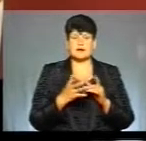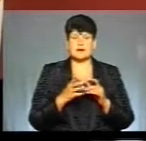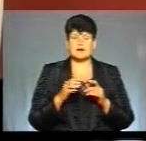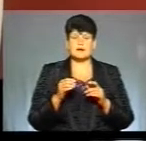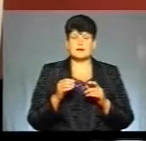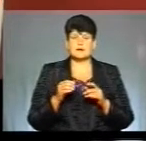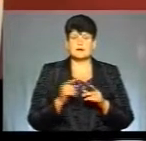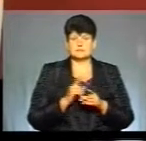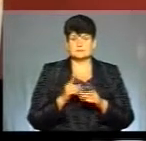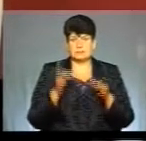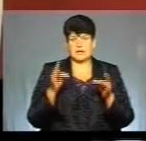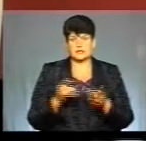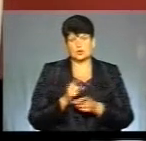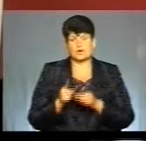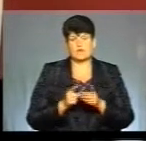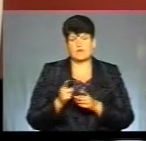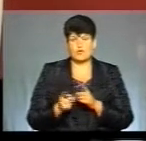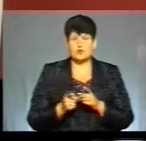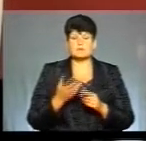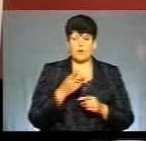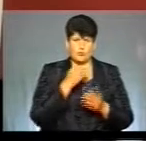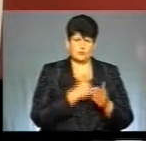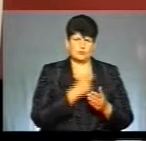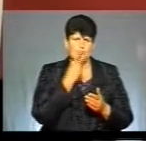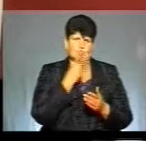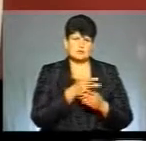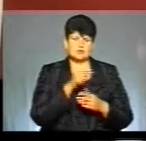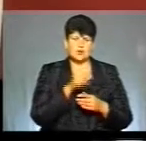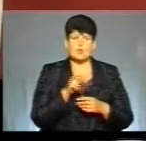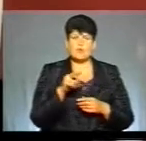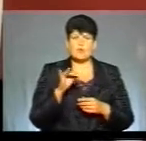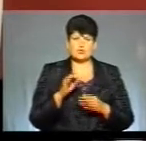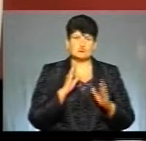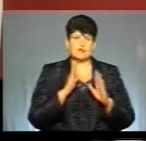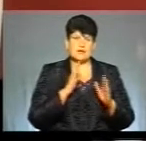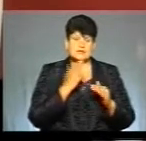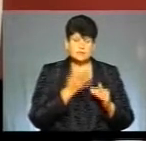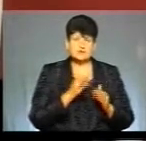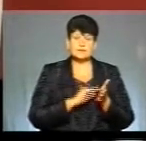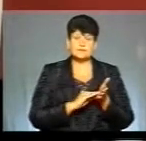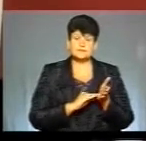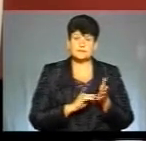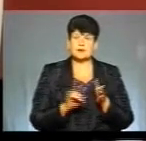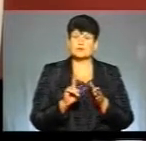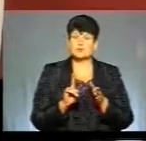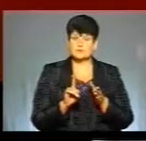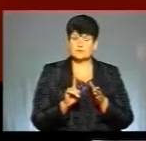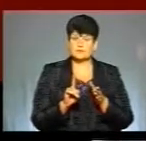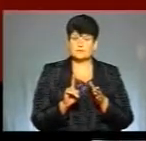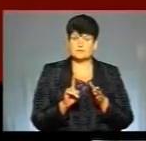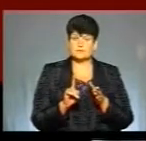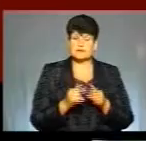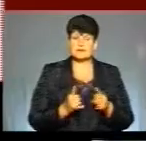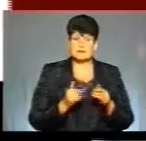реформ Тарас Шевченко. Я прошу показати його пост у Фейсбуці. Він сьогодні зазначив, що, власне,